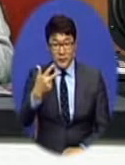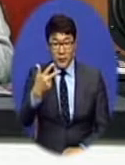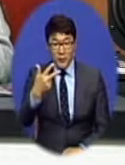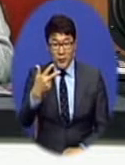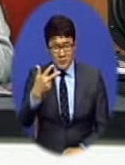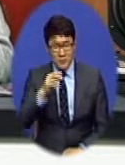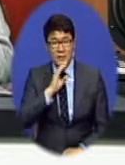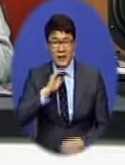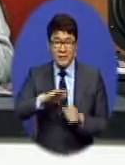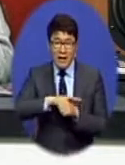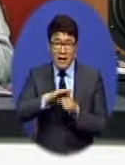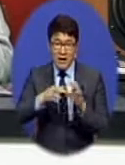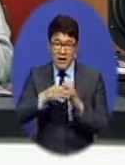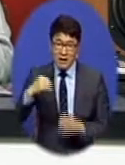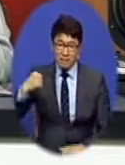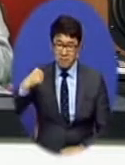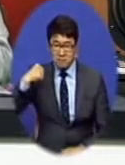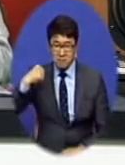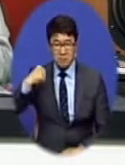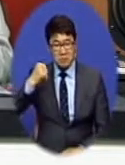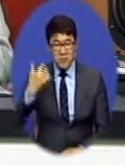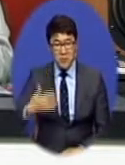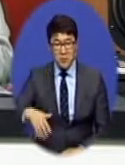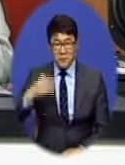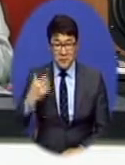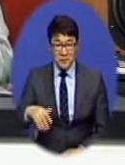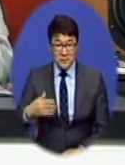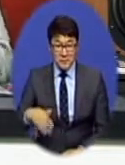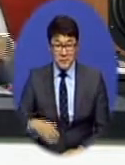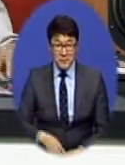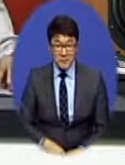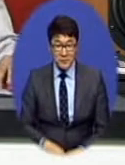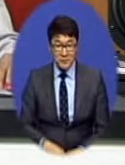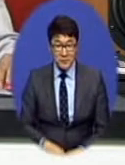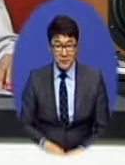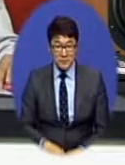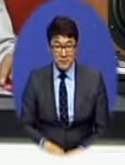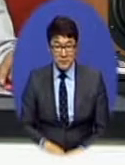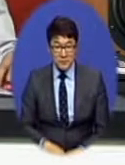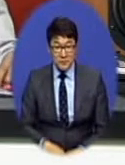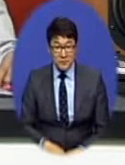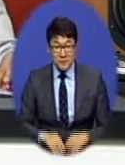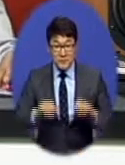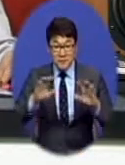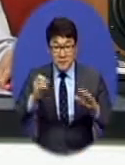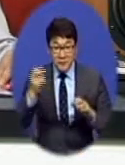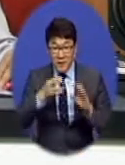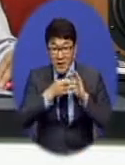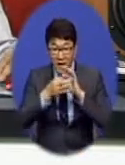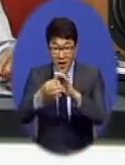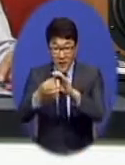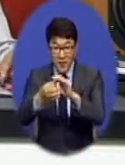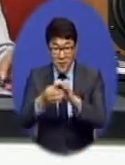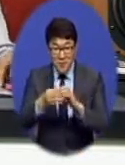와우, 역시 사랑의 힘이 무엇보다 큰 것 같아요. 아, 대단해요. 예. 네. 자, 이제 또 달려갑니다.